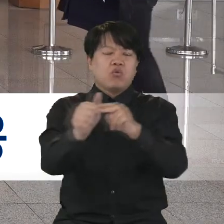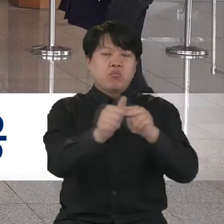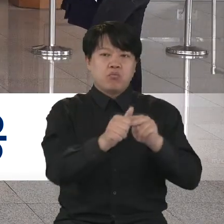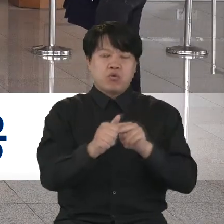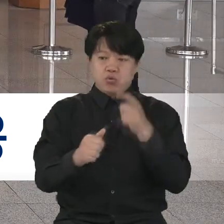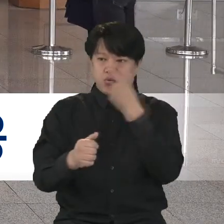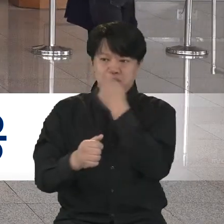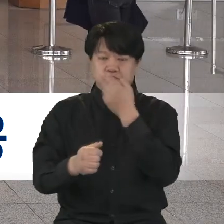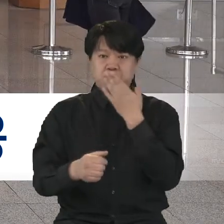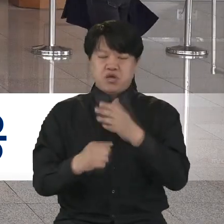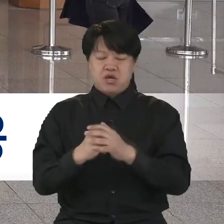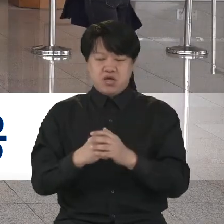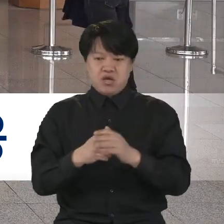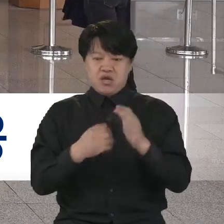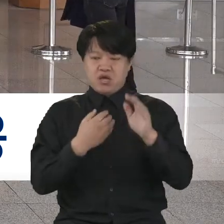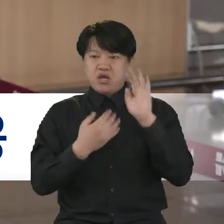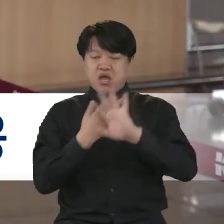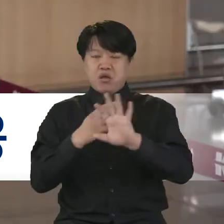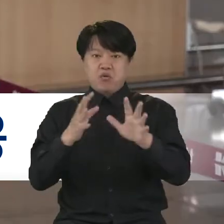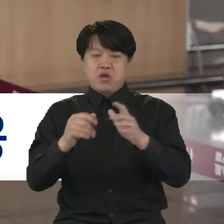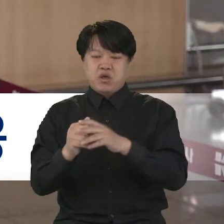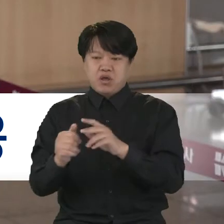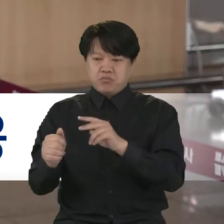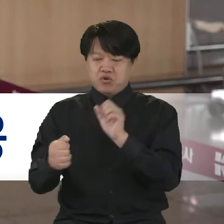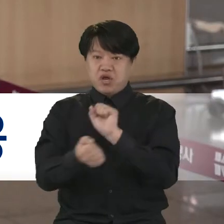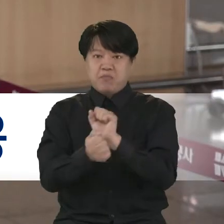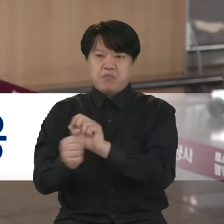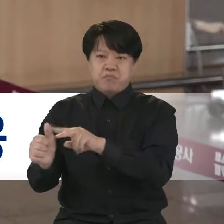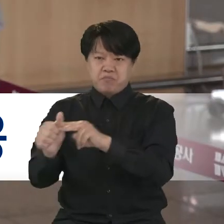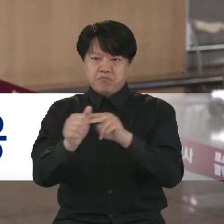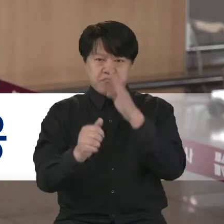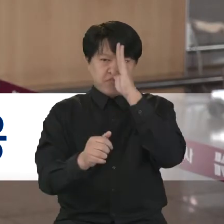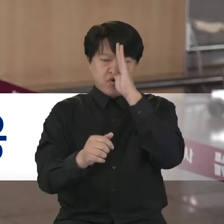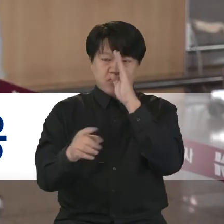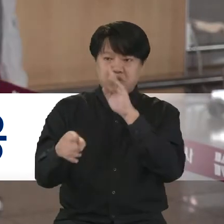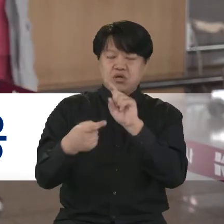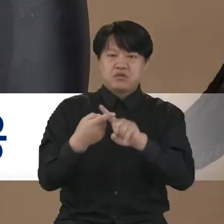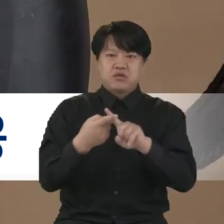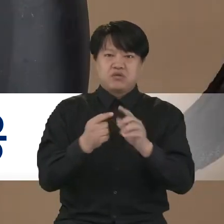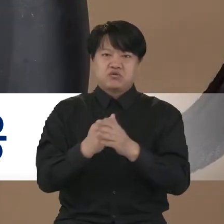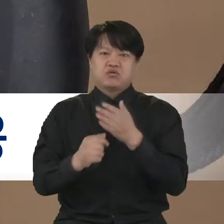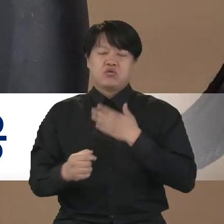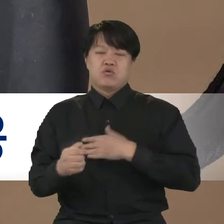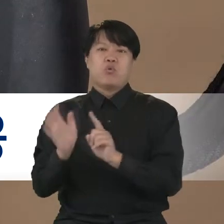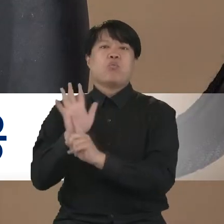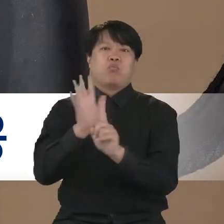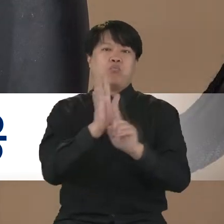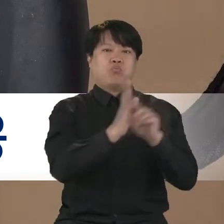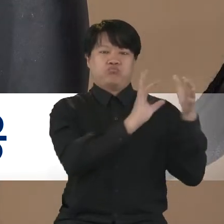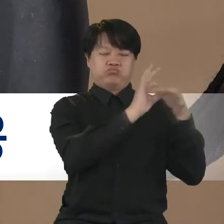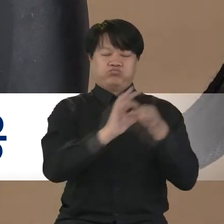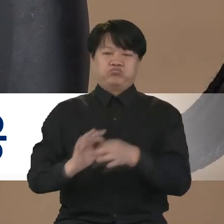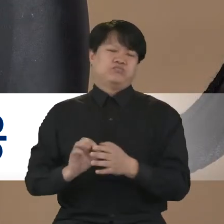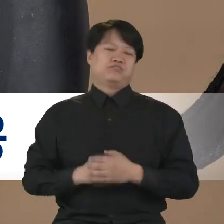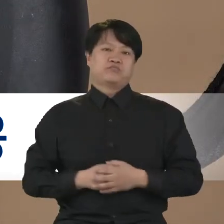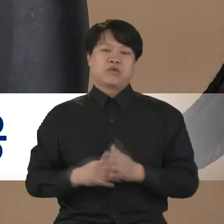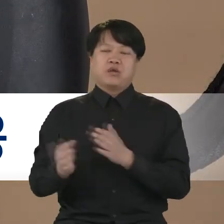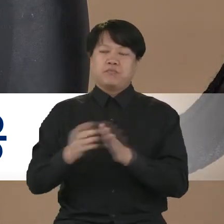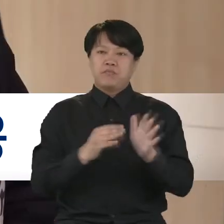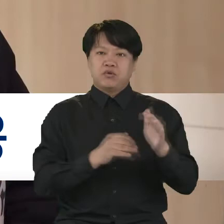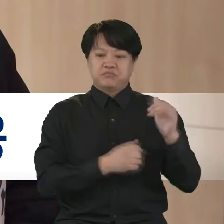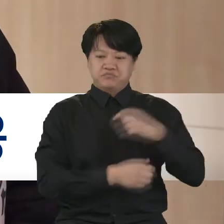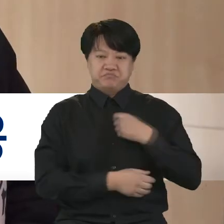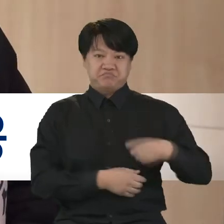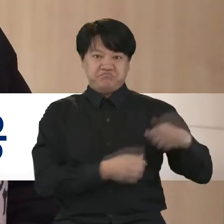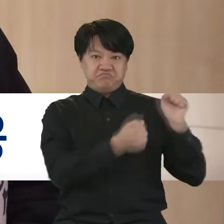확인할 수 있는 해외 감염병 나오에 대한 안내 등 대시민 예방 홍보도 이어가고 있습니다 한편 신종